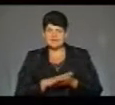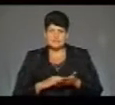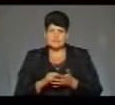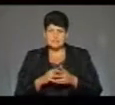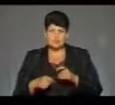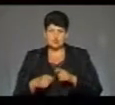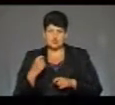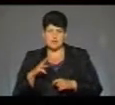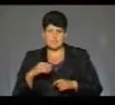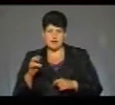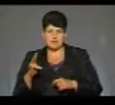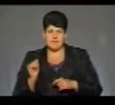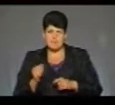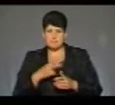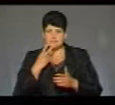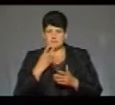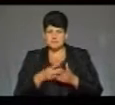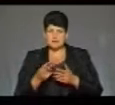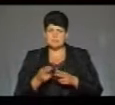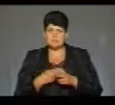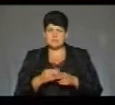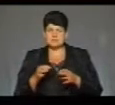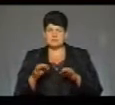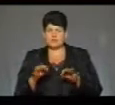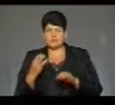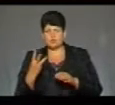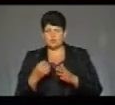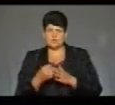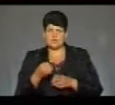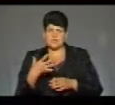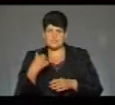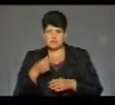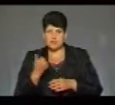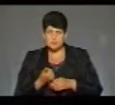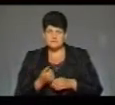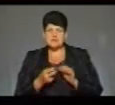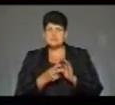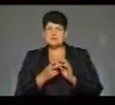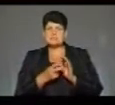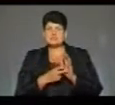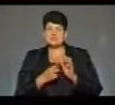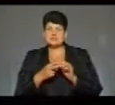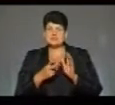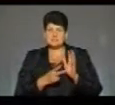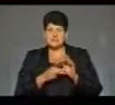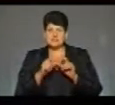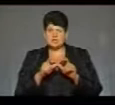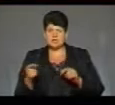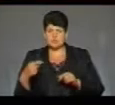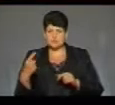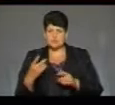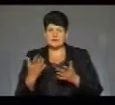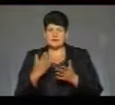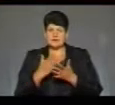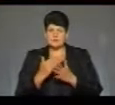або пошкодження майна. Передбачає позбавлення волі від 3 до 15 років. 717 шкіл Тернопільщини, де діє